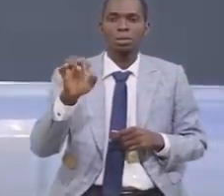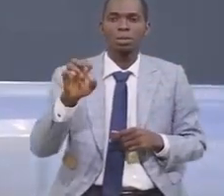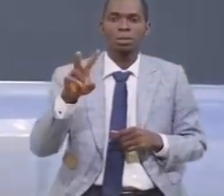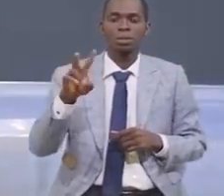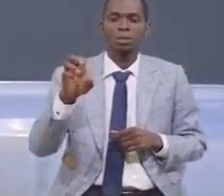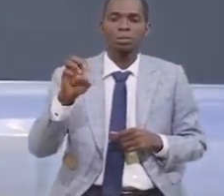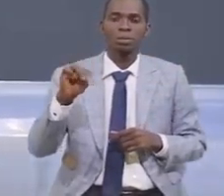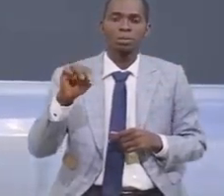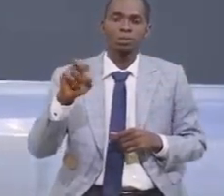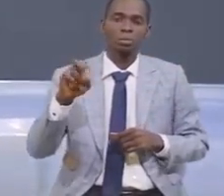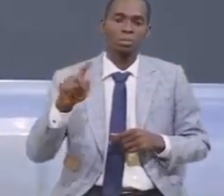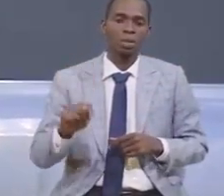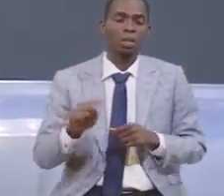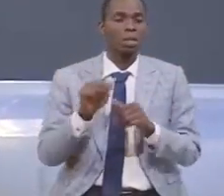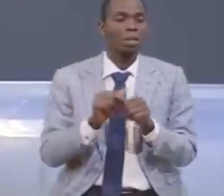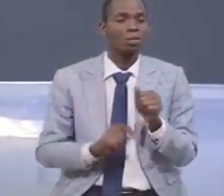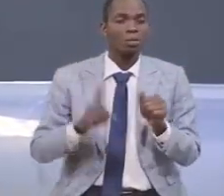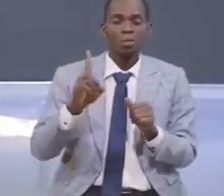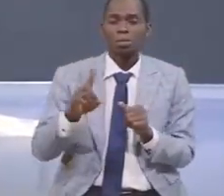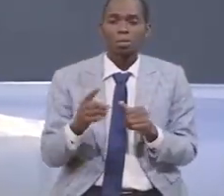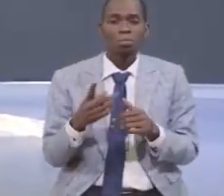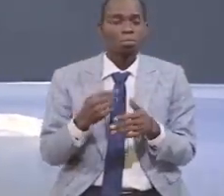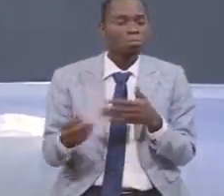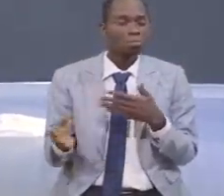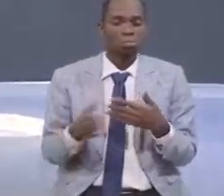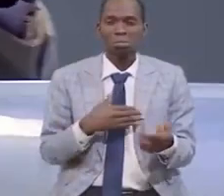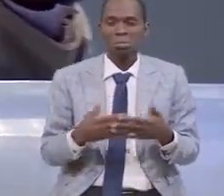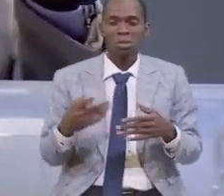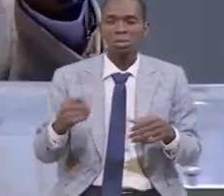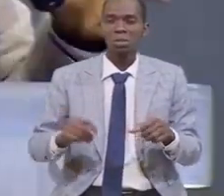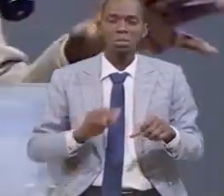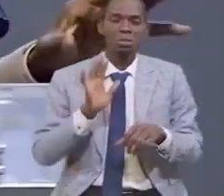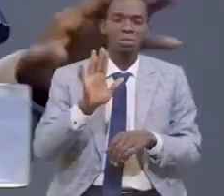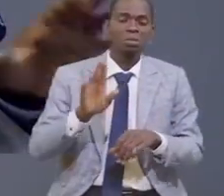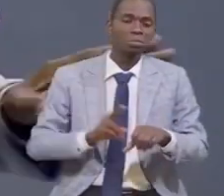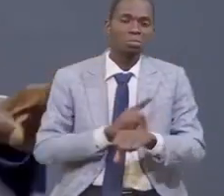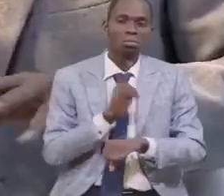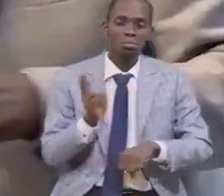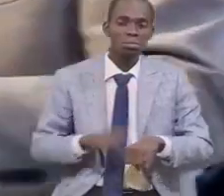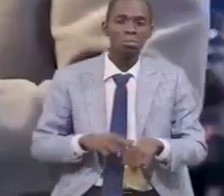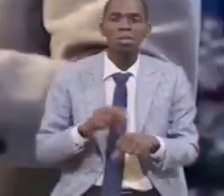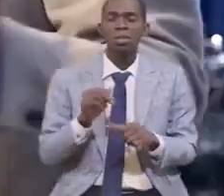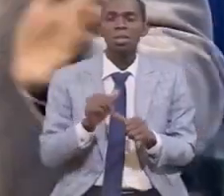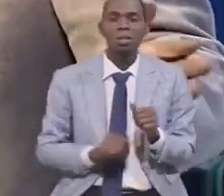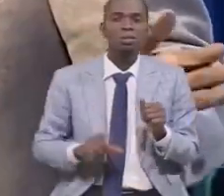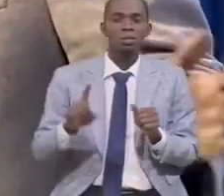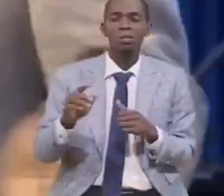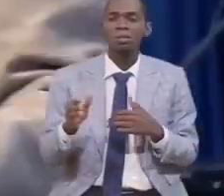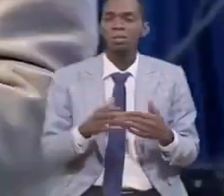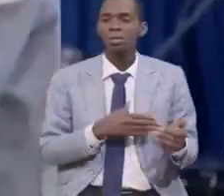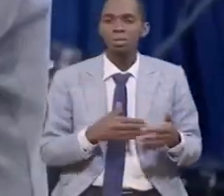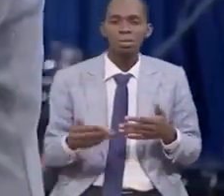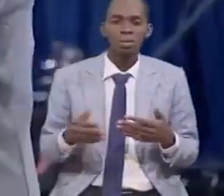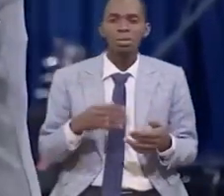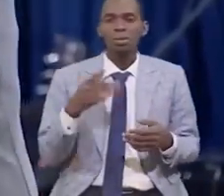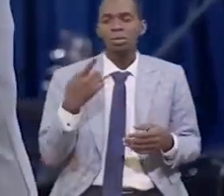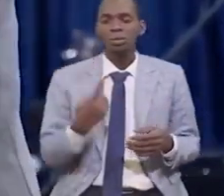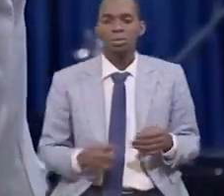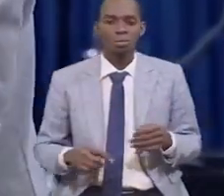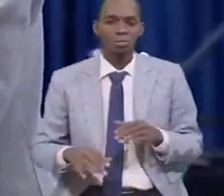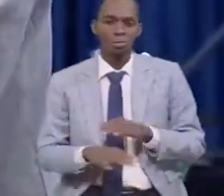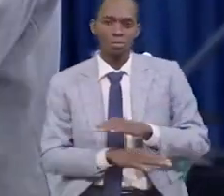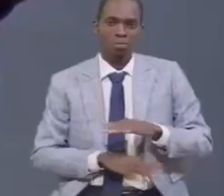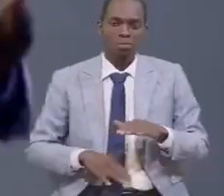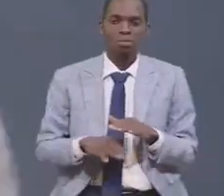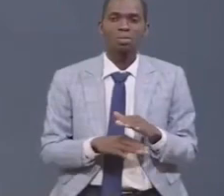ఉంటుంది. Everybody whatever the nationality, everybody whatever the background